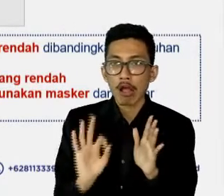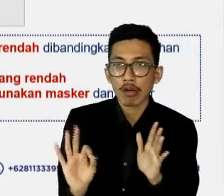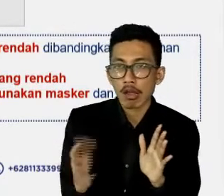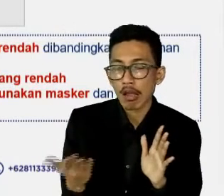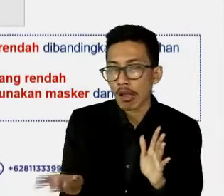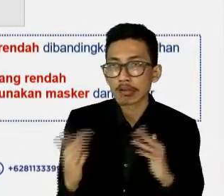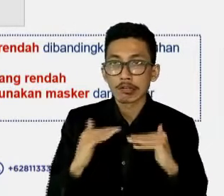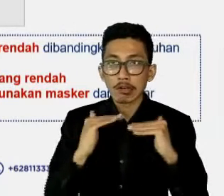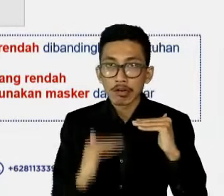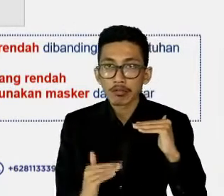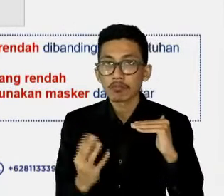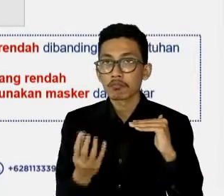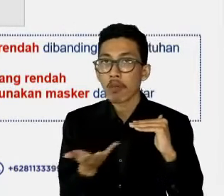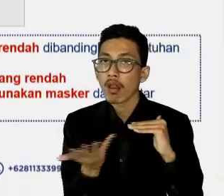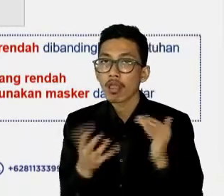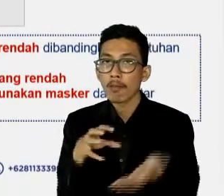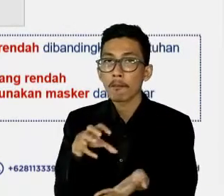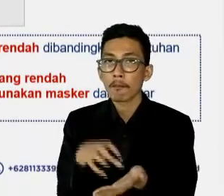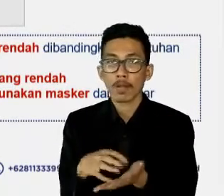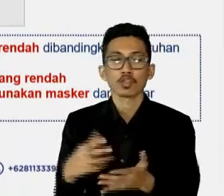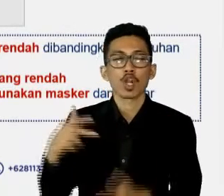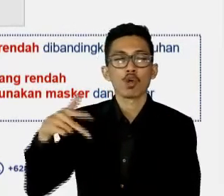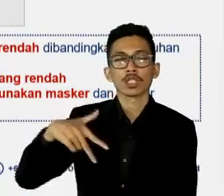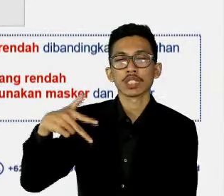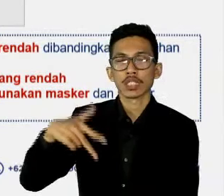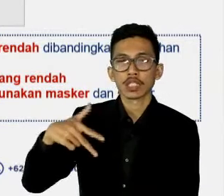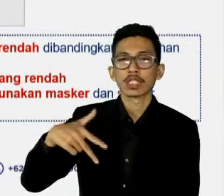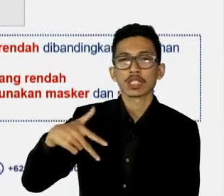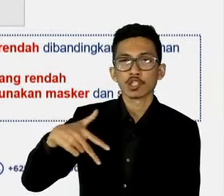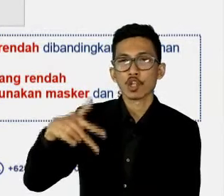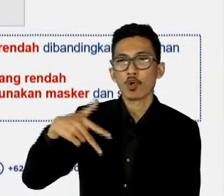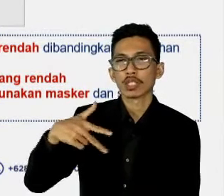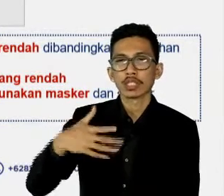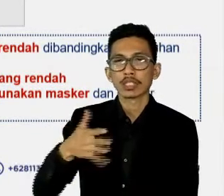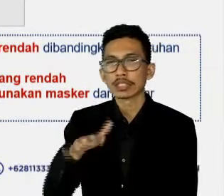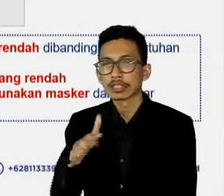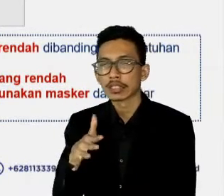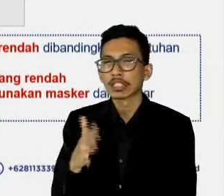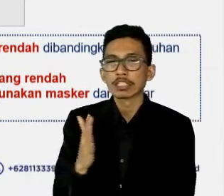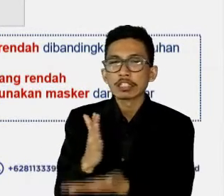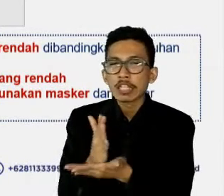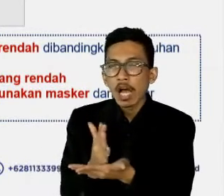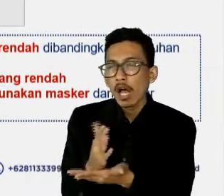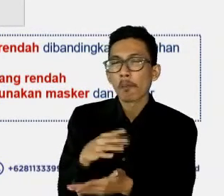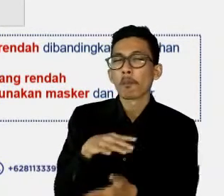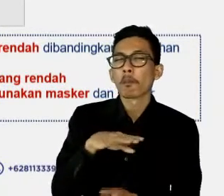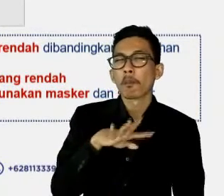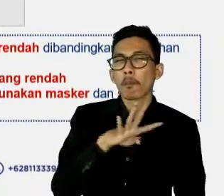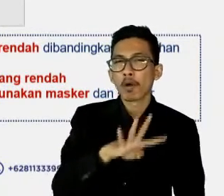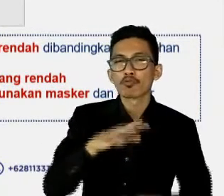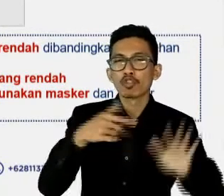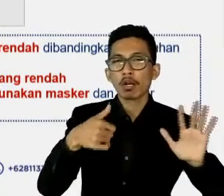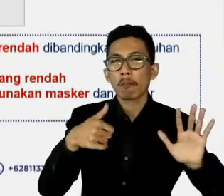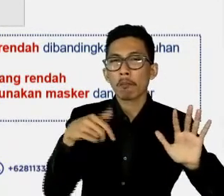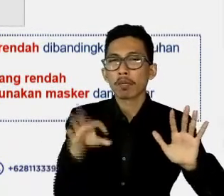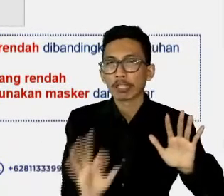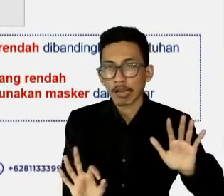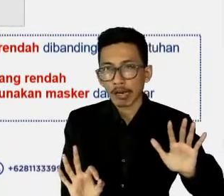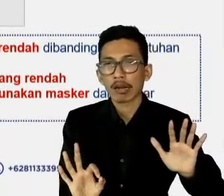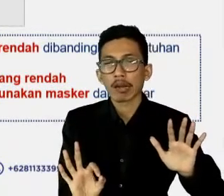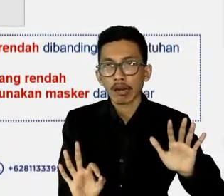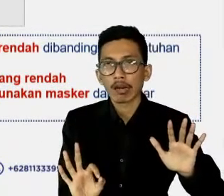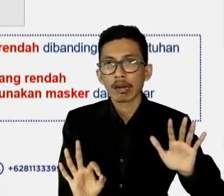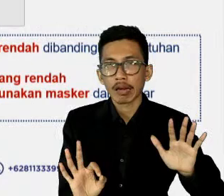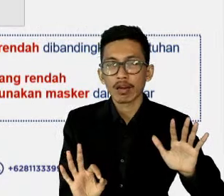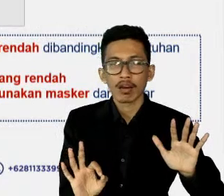rendah, paling tinggi justru di Sulawesi. Ini hampir setengahnya gitu ya, 46%. Jadi kurang lebih interpretasi bacanya